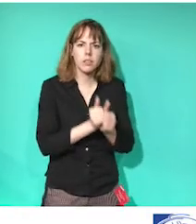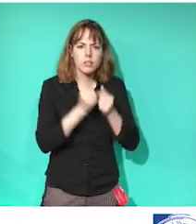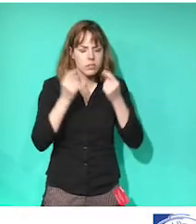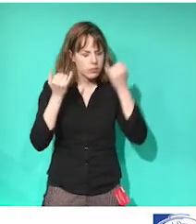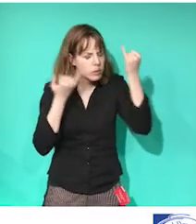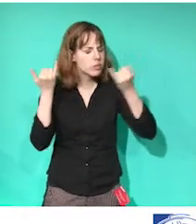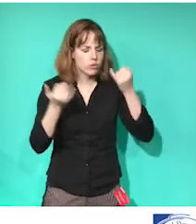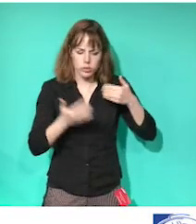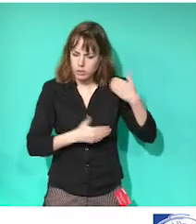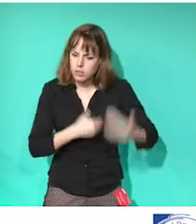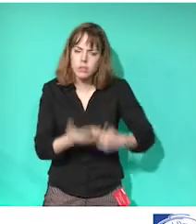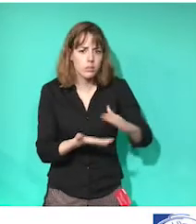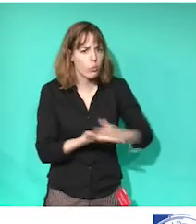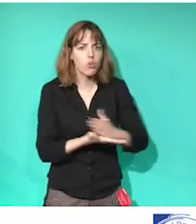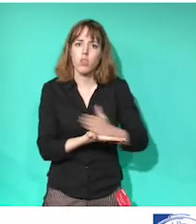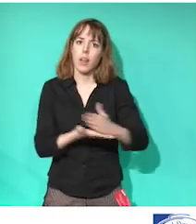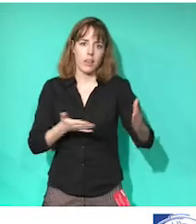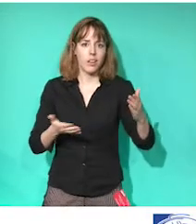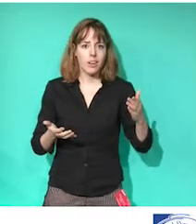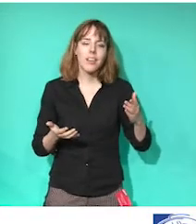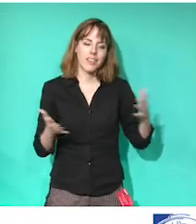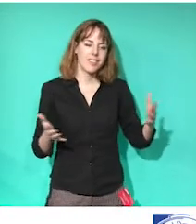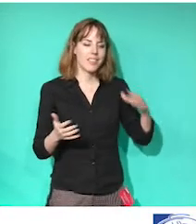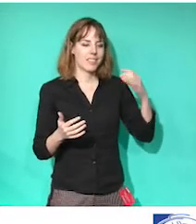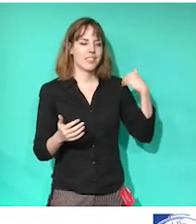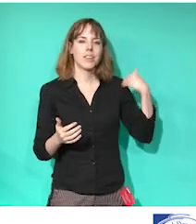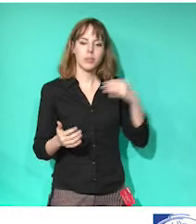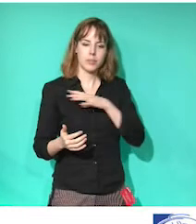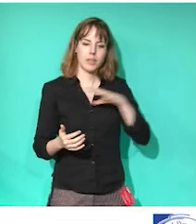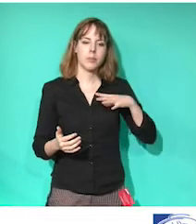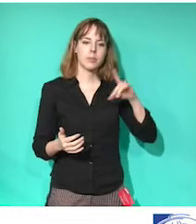porte-parole de Sophie Deschamps, qui était parmi nous tout à l'heure, présidente de la SACD